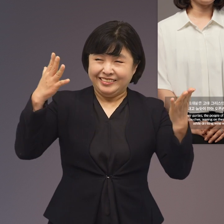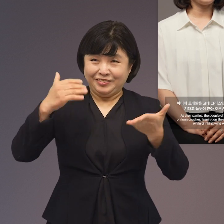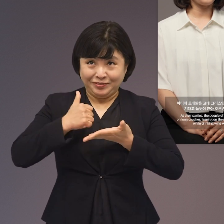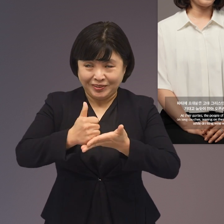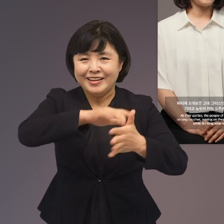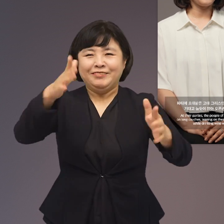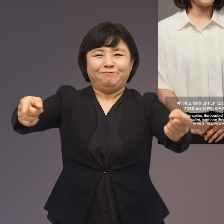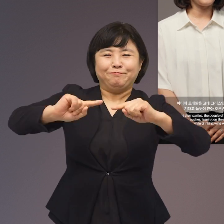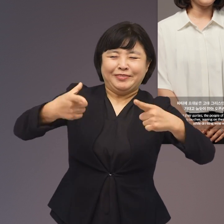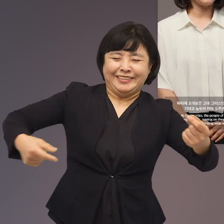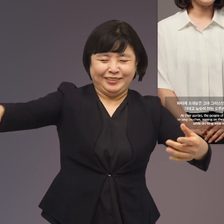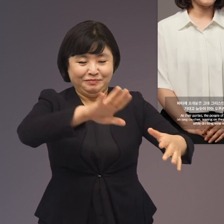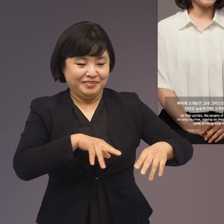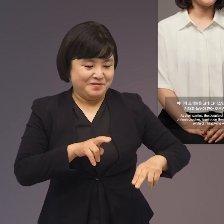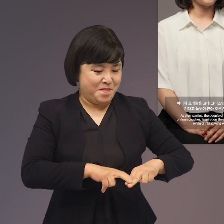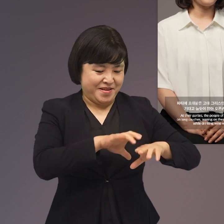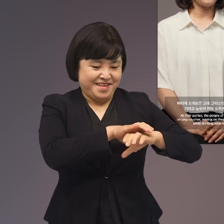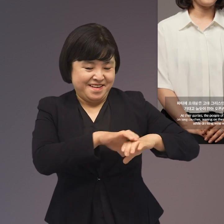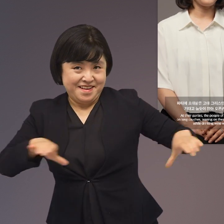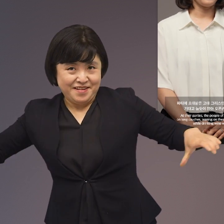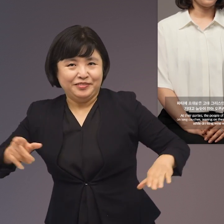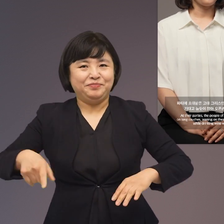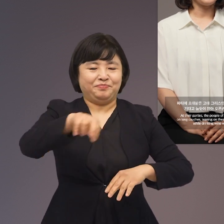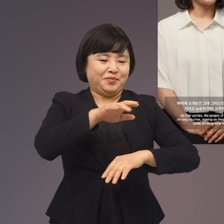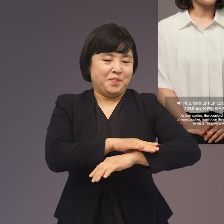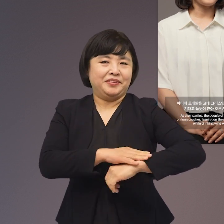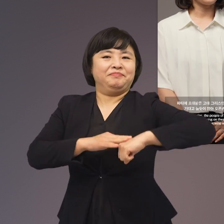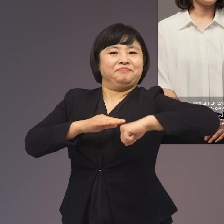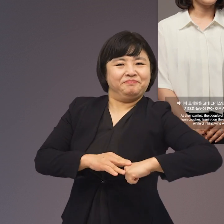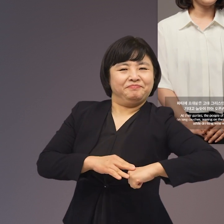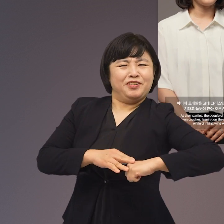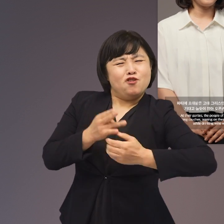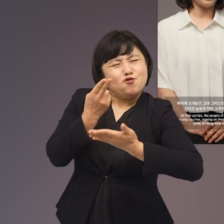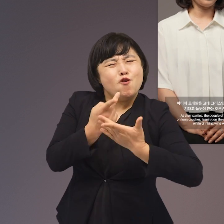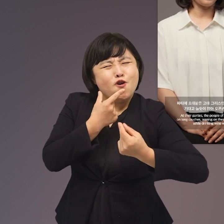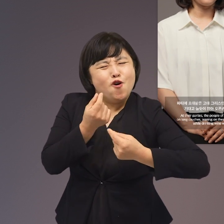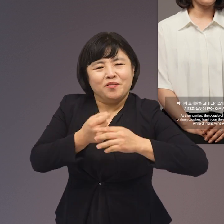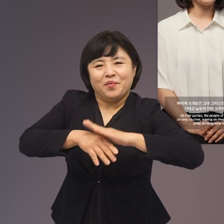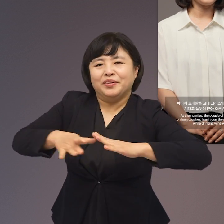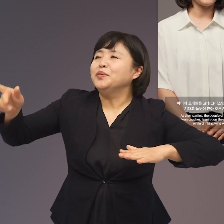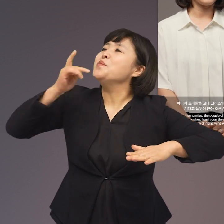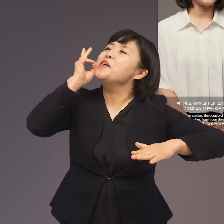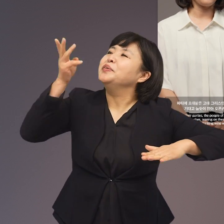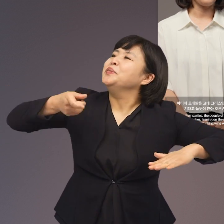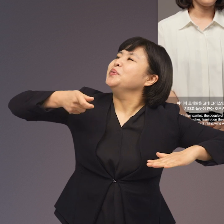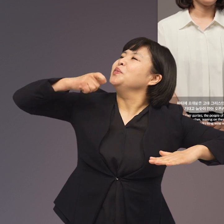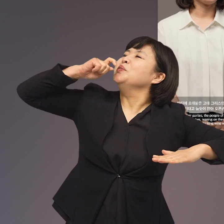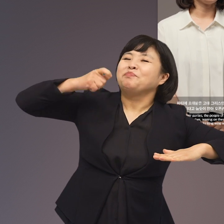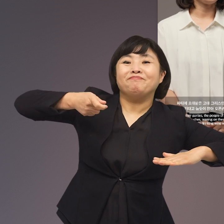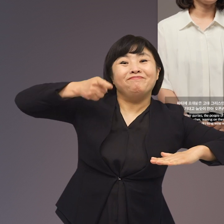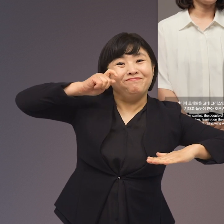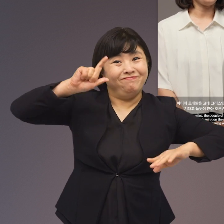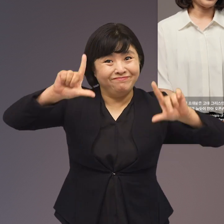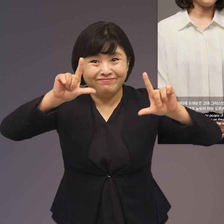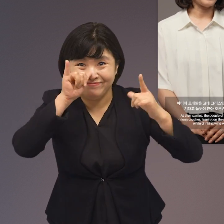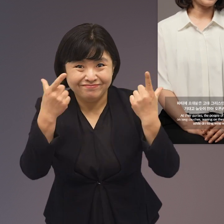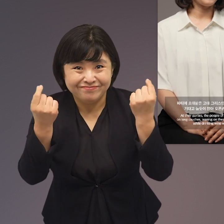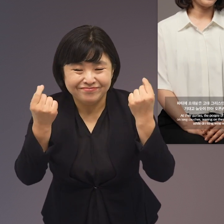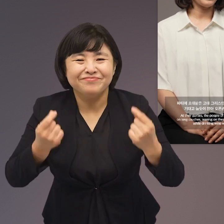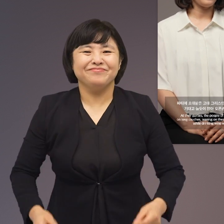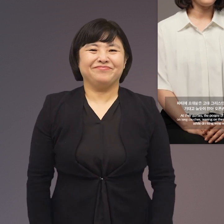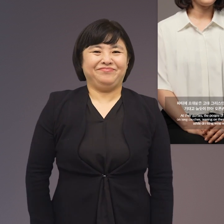파티에 초대받은 고대 그리스인들은 긴 소파에 왼쪽 팔꿈치를 기대고 눕듯이 앉아 오른손으로